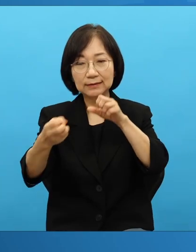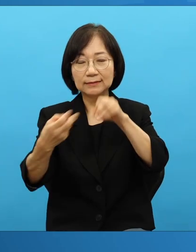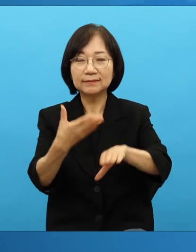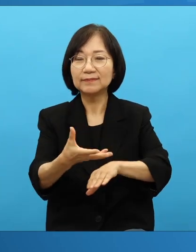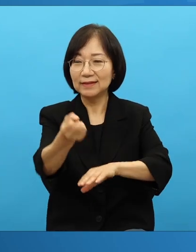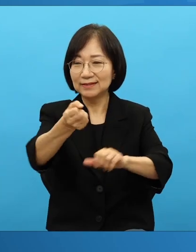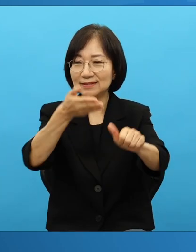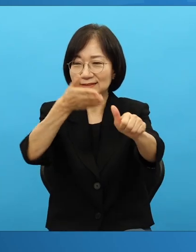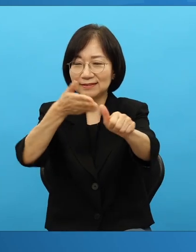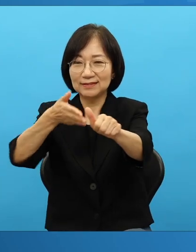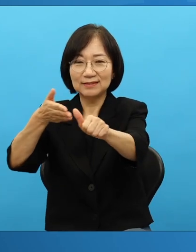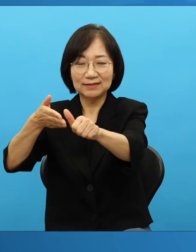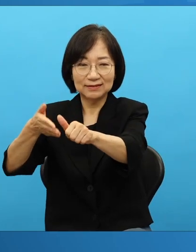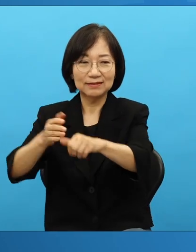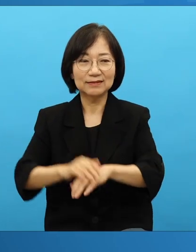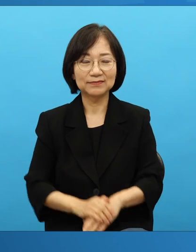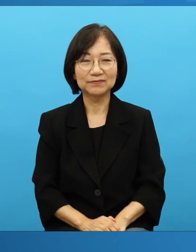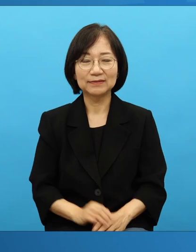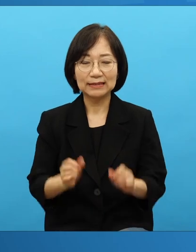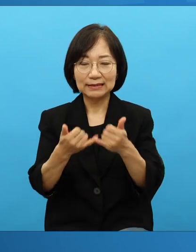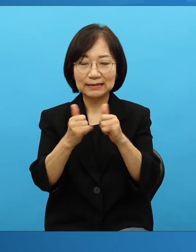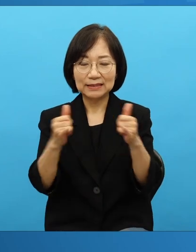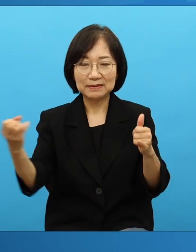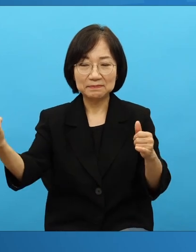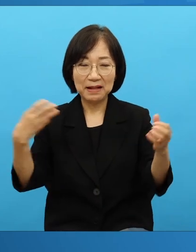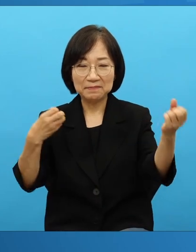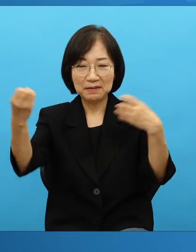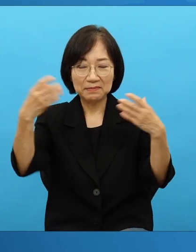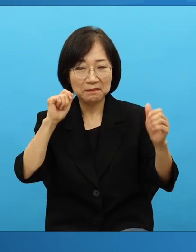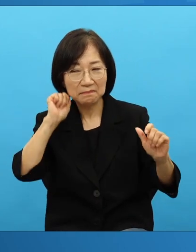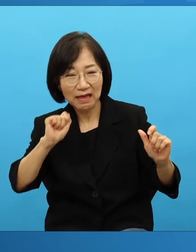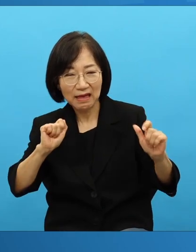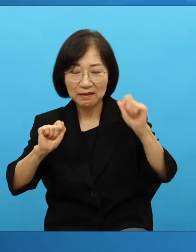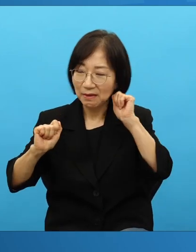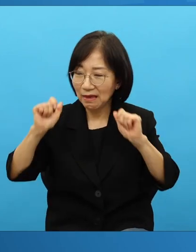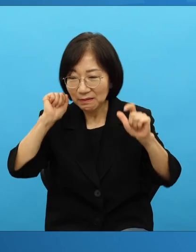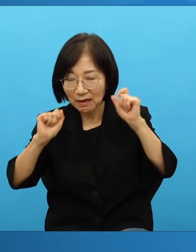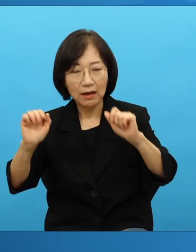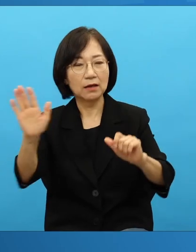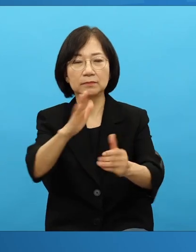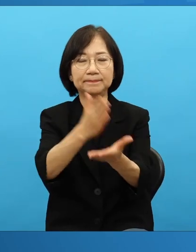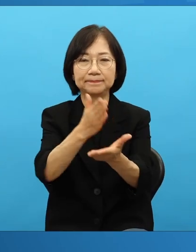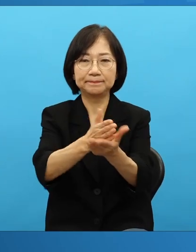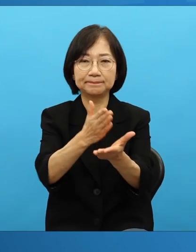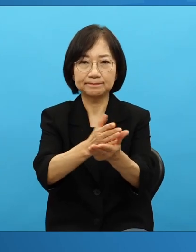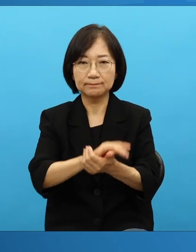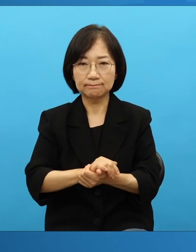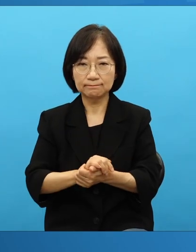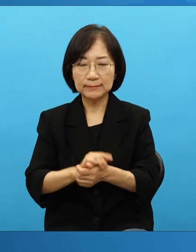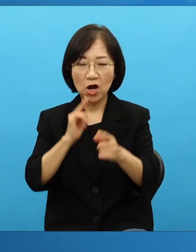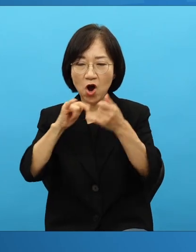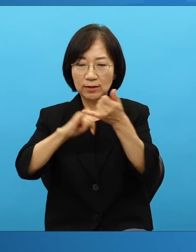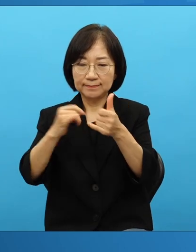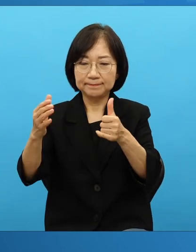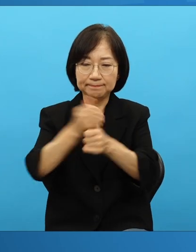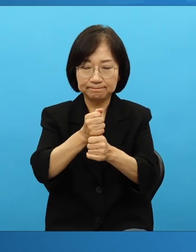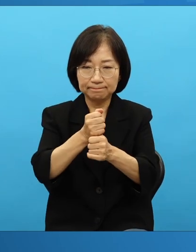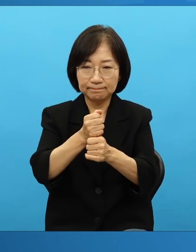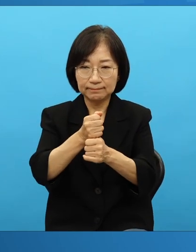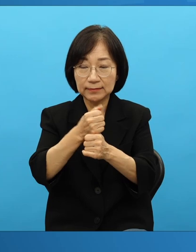各位一定要拿着这个来祷告蒙应允。 사람 말 듣지 말고 병든 사람들은 언약 잡고 24 하세요.